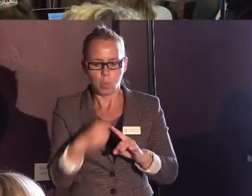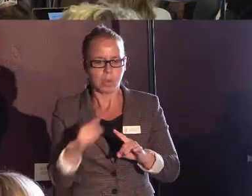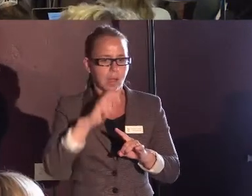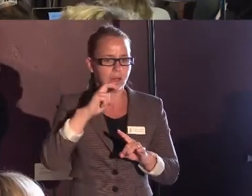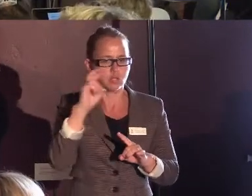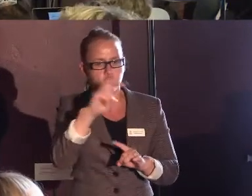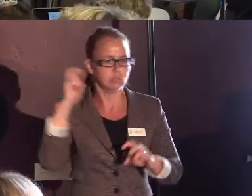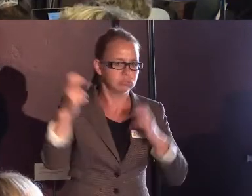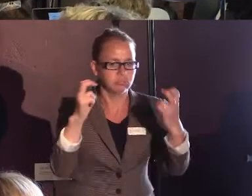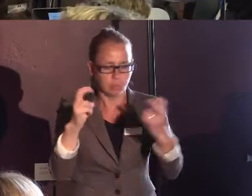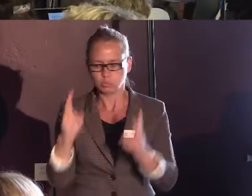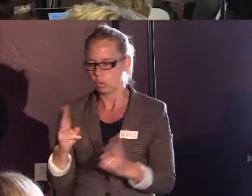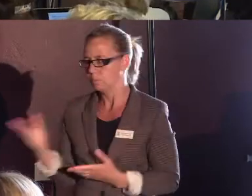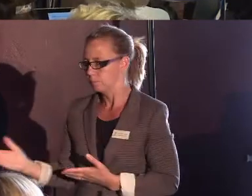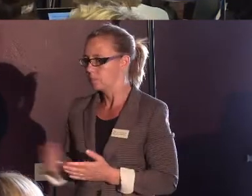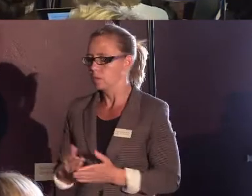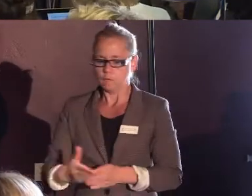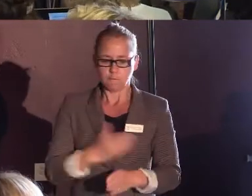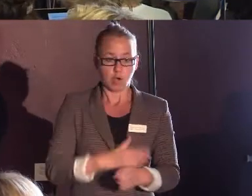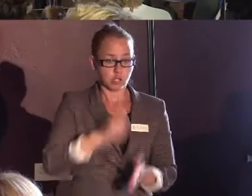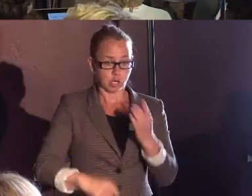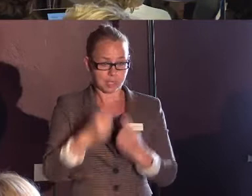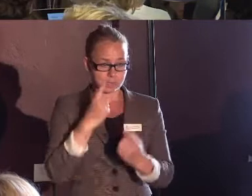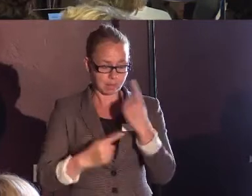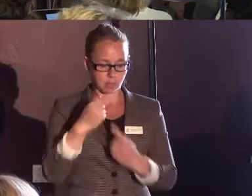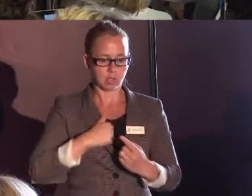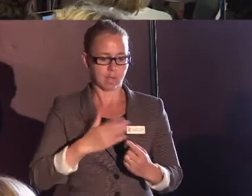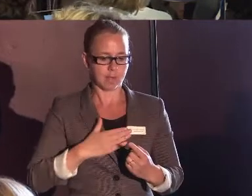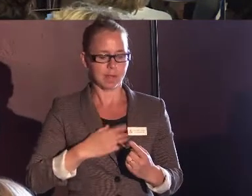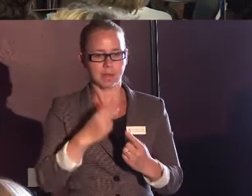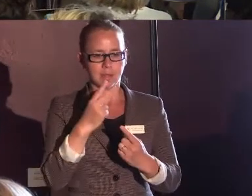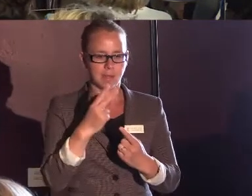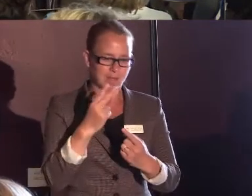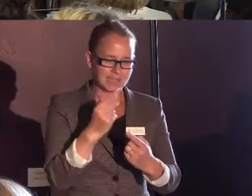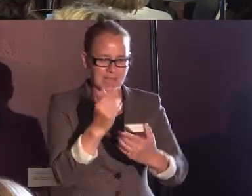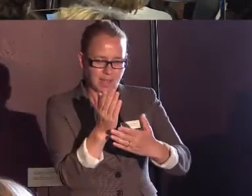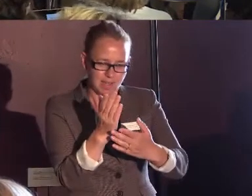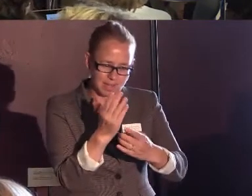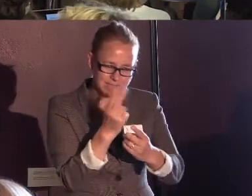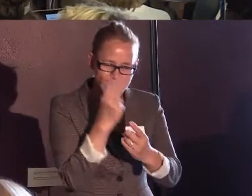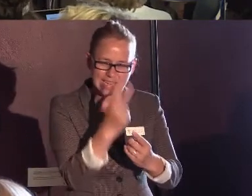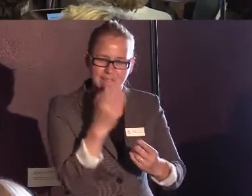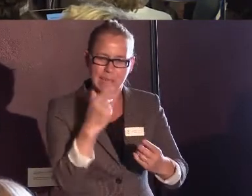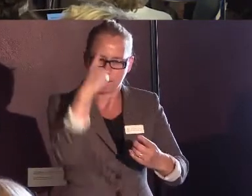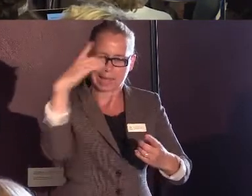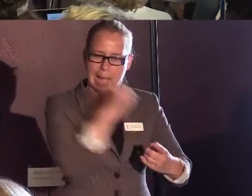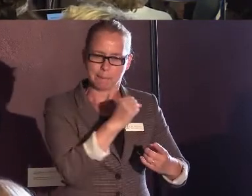frågorna. Innan vi startar samtalet så vill jag bena upp begreppen som finns i